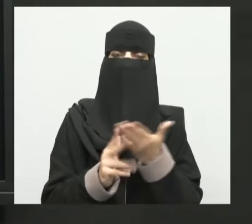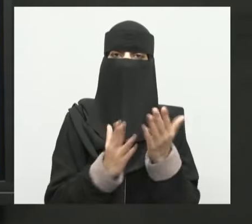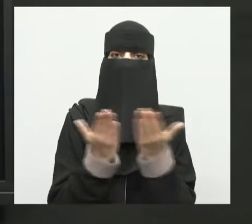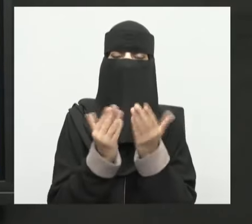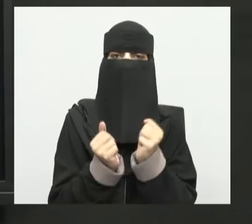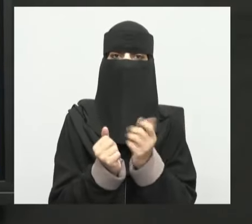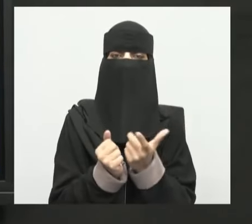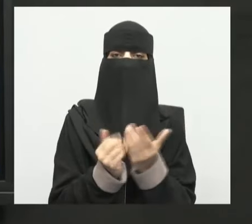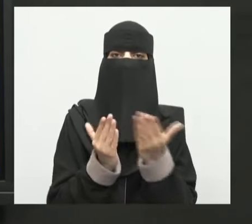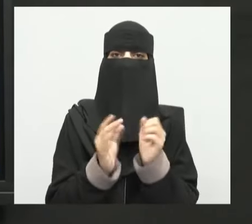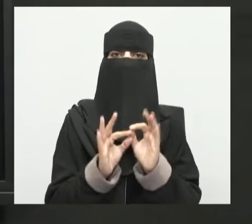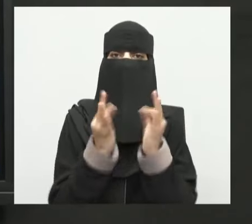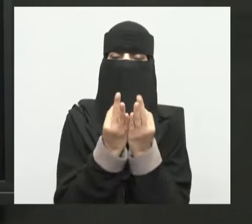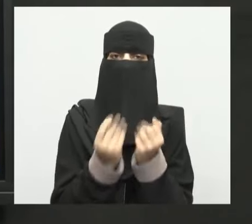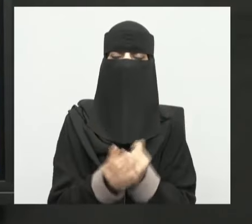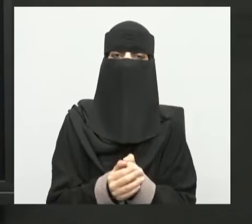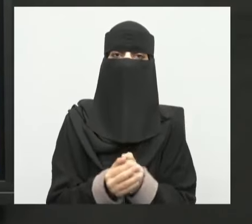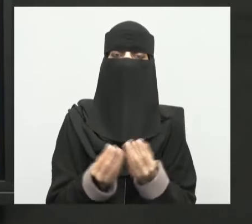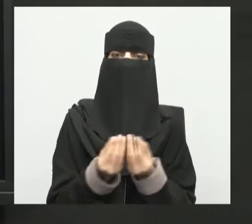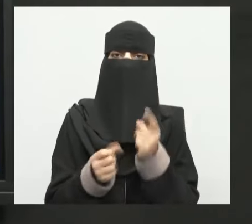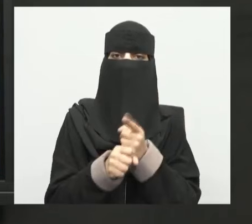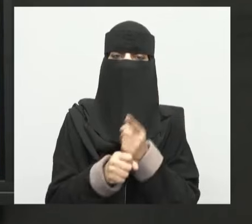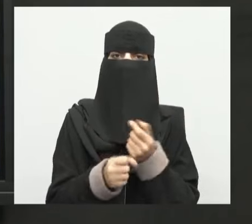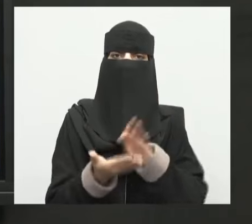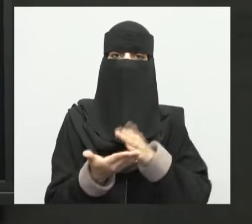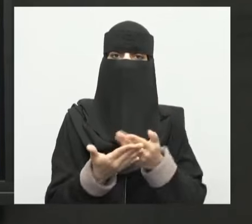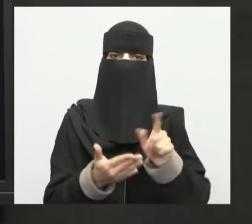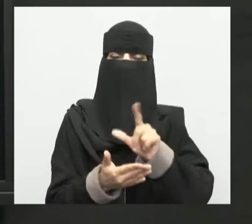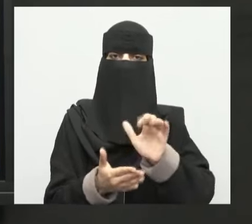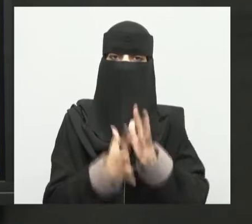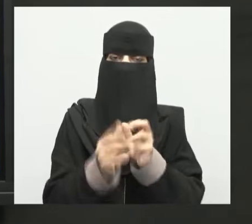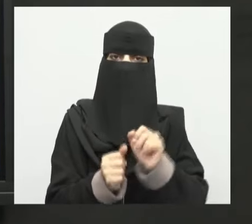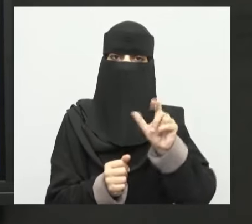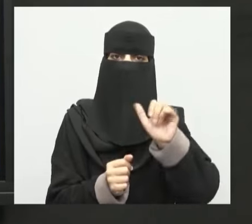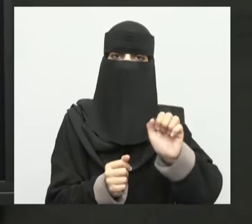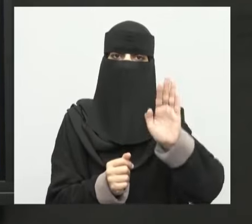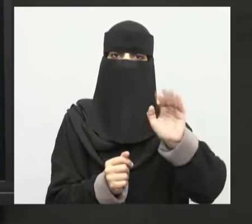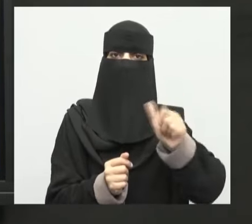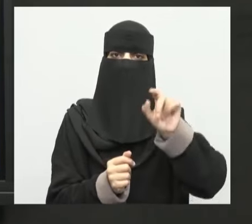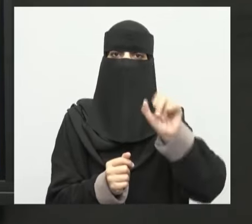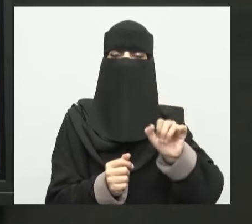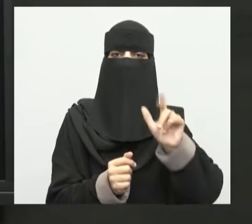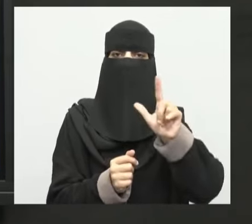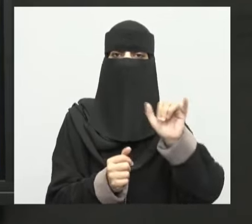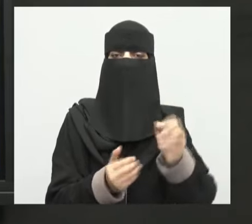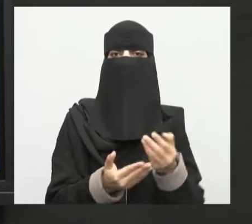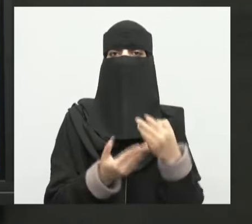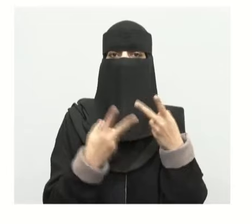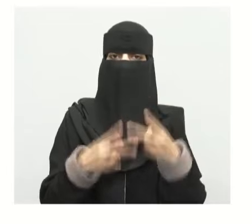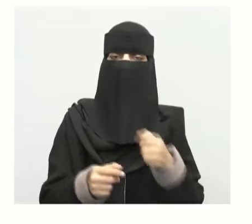من دروس مقرر الدراسات الاجتماعيه برفقه زميلتنا الاستاذه منس حالي في لغه الاشاره بسم الله